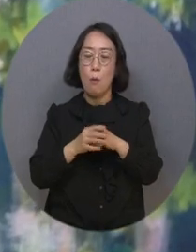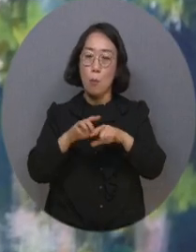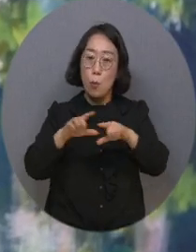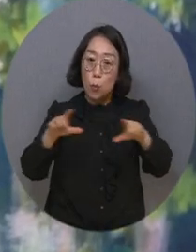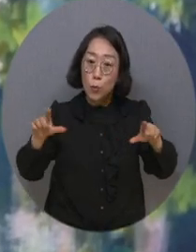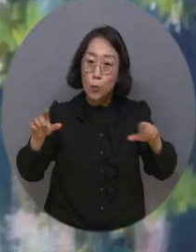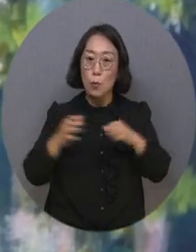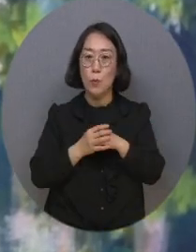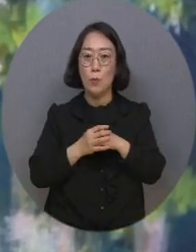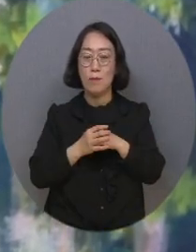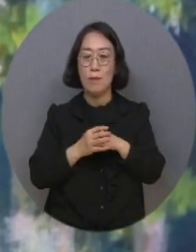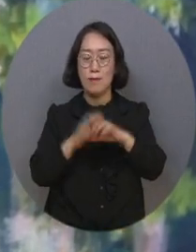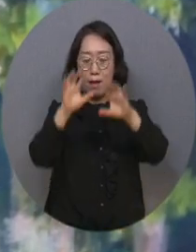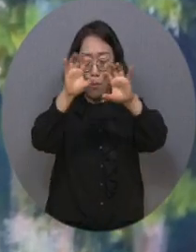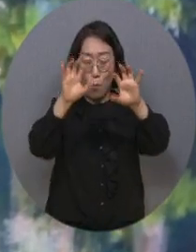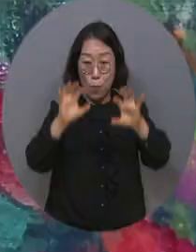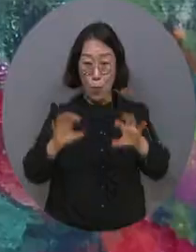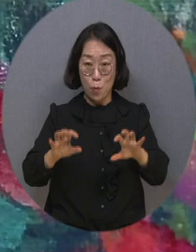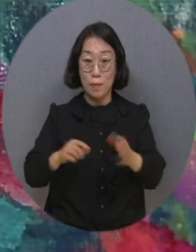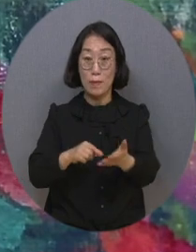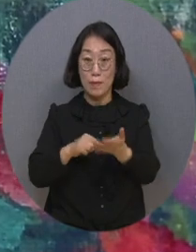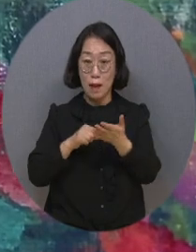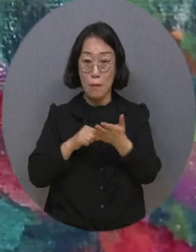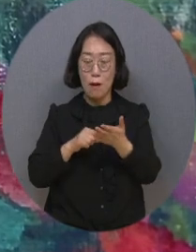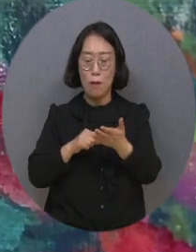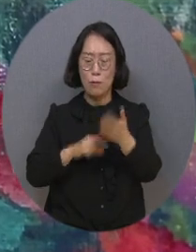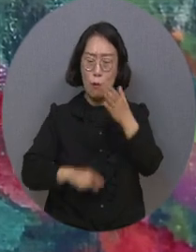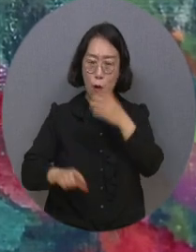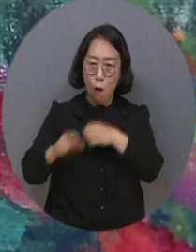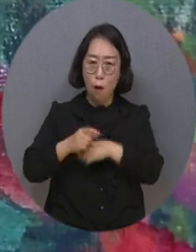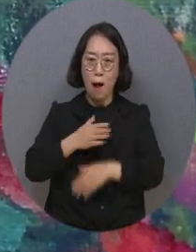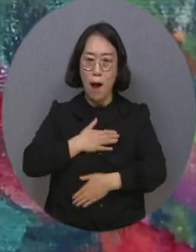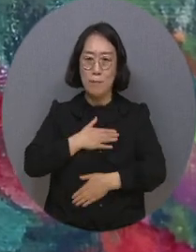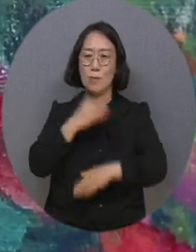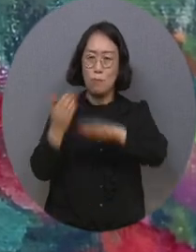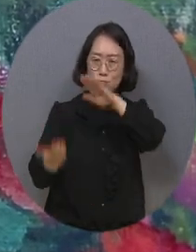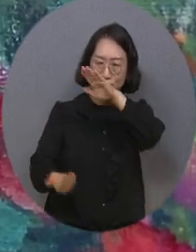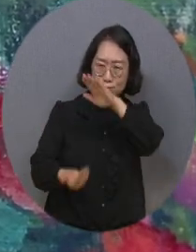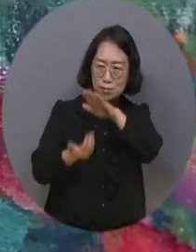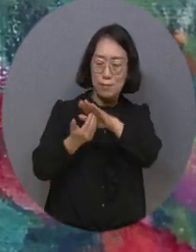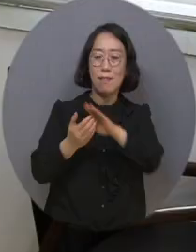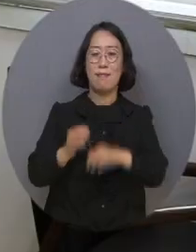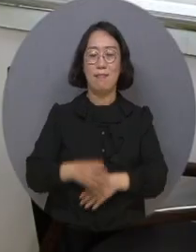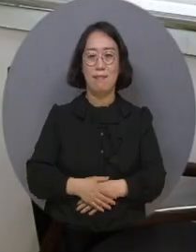모양을 한 덩어리로 나타내면서 극적인 절정을 보여줍니다